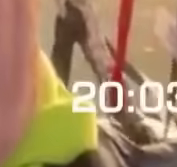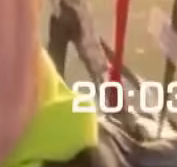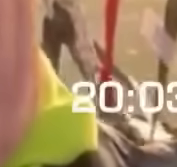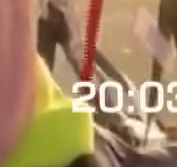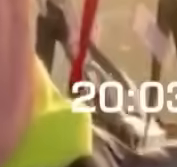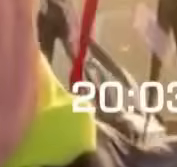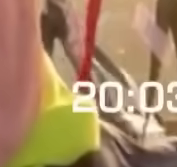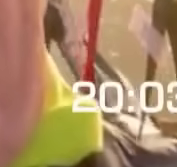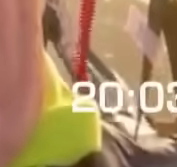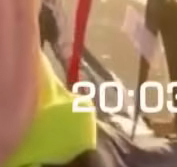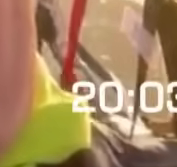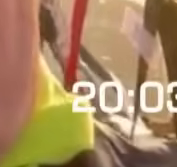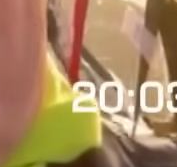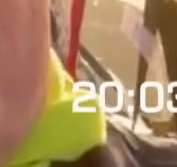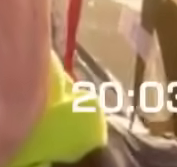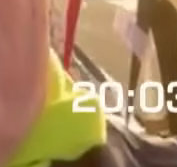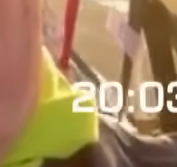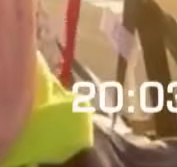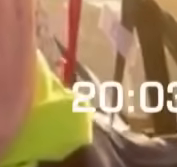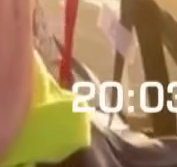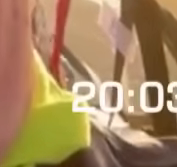ზააპარტი მსოფლიოში მეორე ადგილზე იყო.